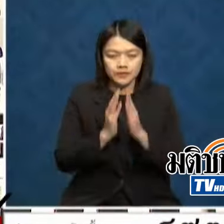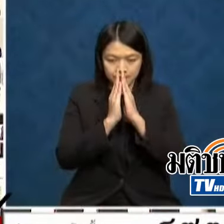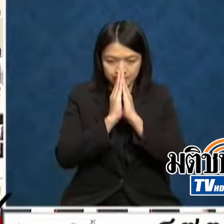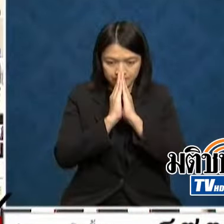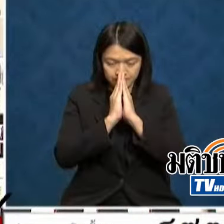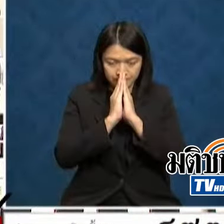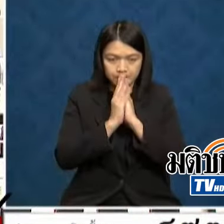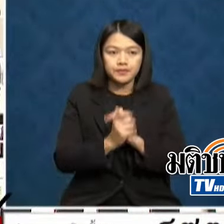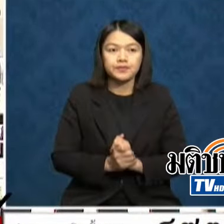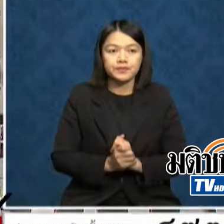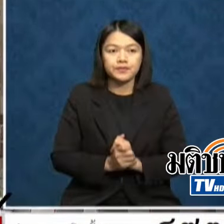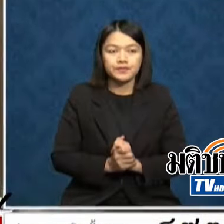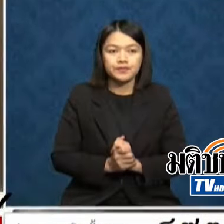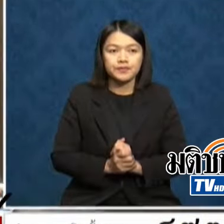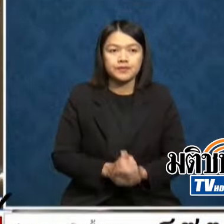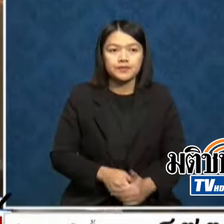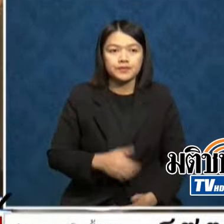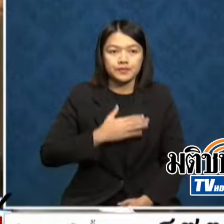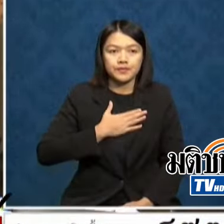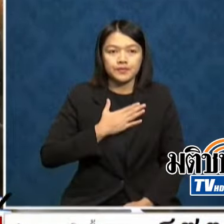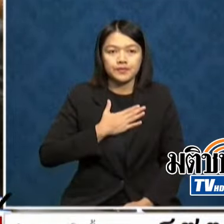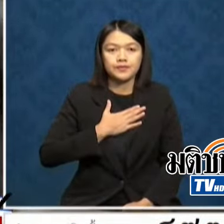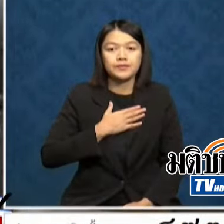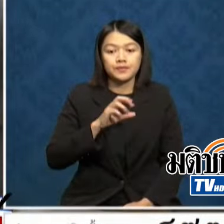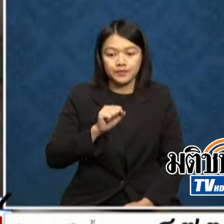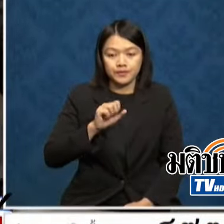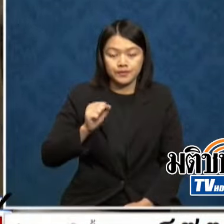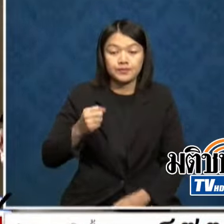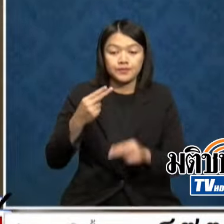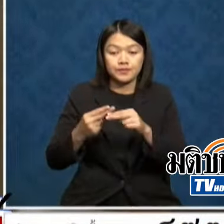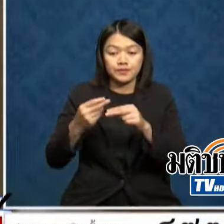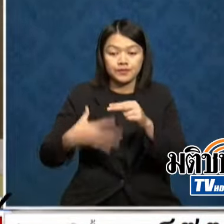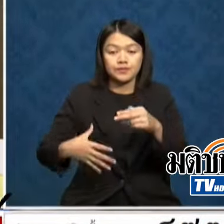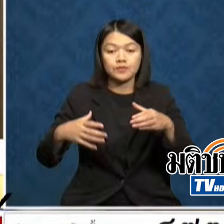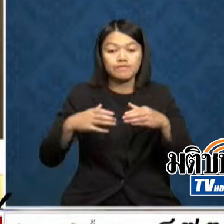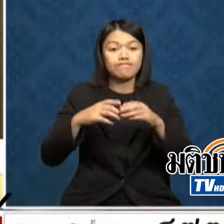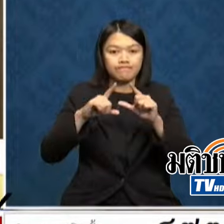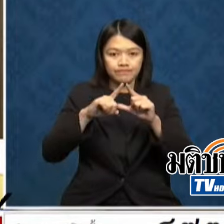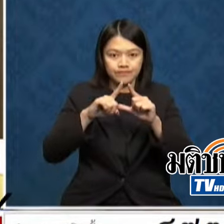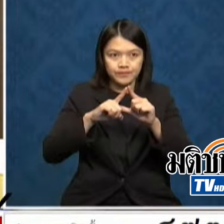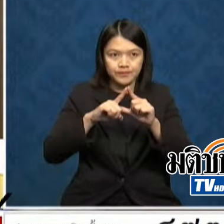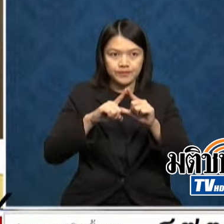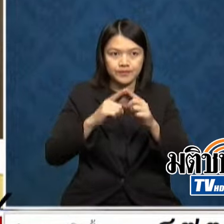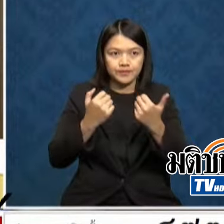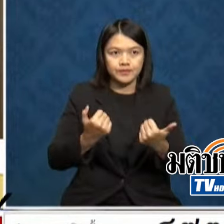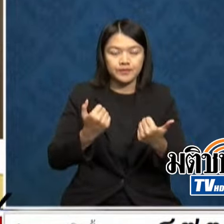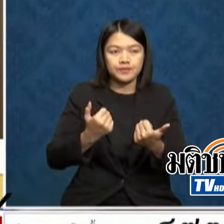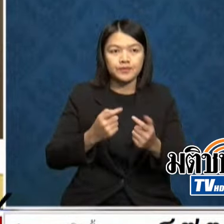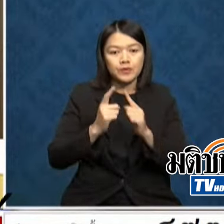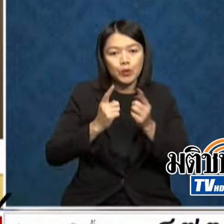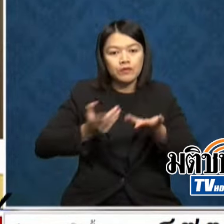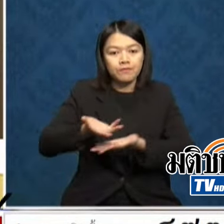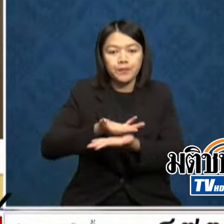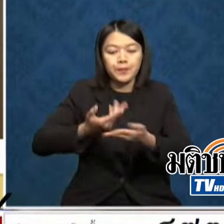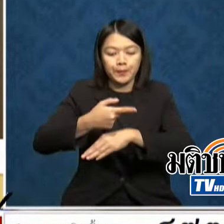เรียนท่านประธานที่เคารพครับผมรอมฎอนบรรจอสมาชิกสภาผู้แทนราษฎรแบบบัญชีรายชื่อพรรคประชาชนครับวันนี้ผมมีเรื่องที่ต้องห